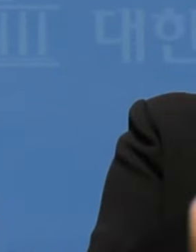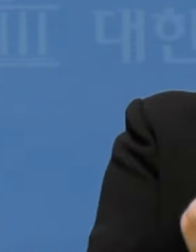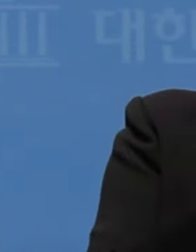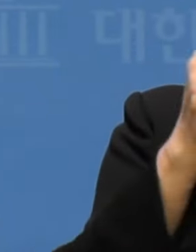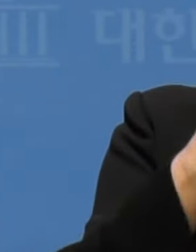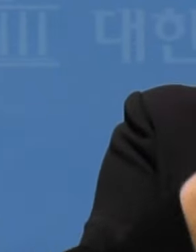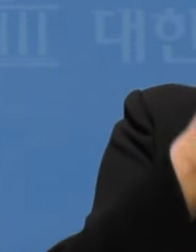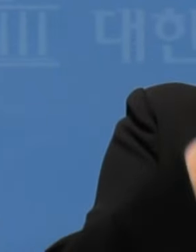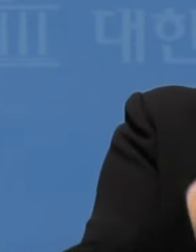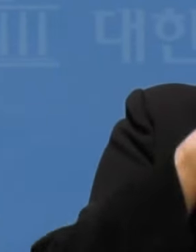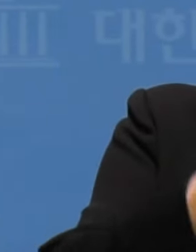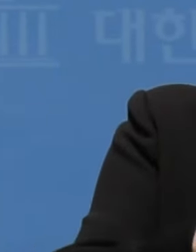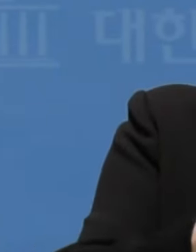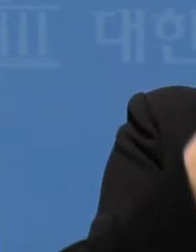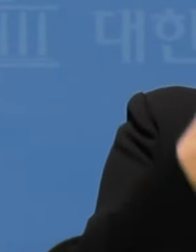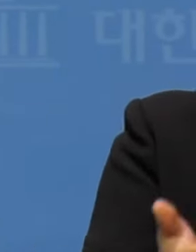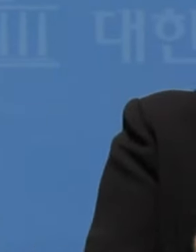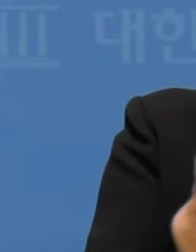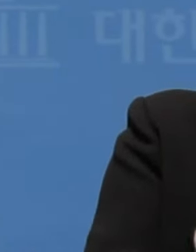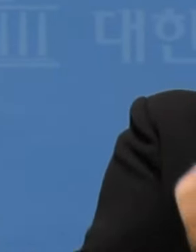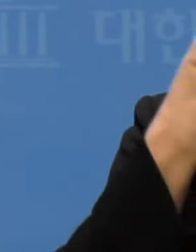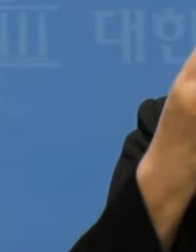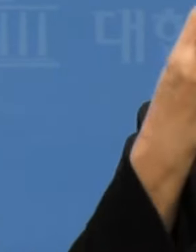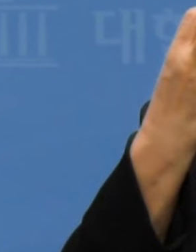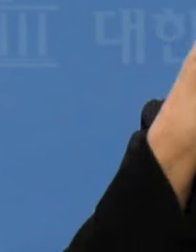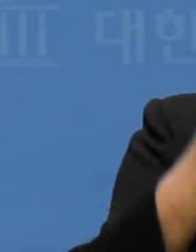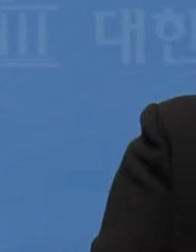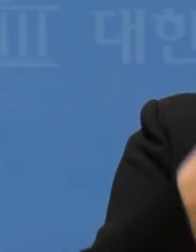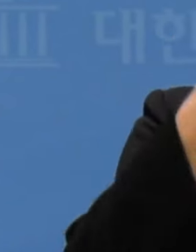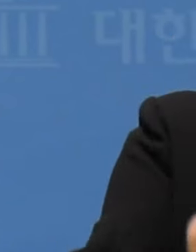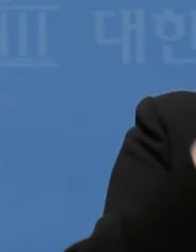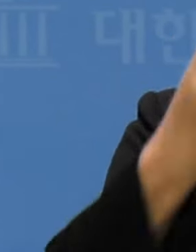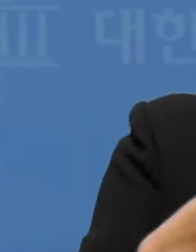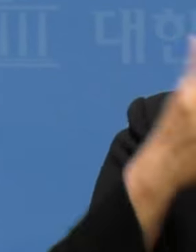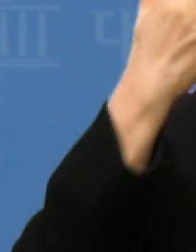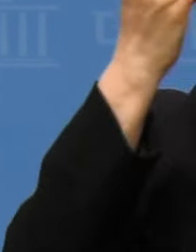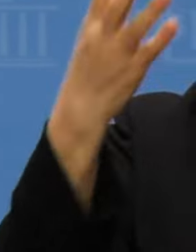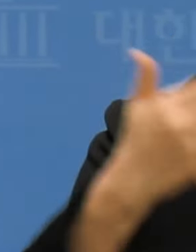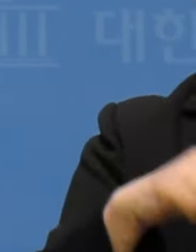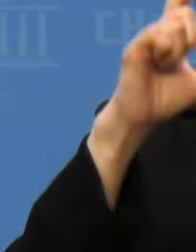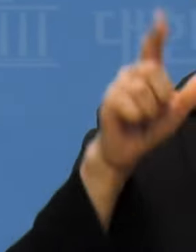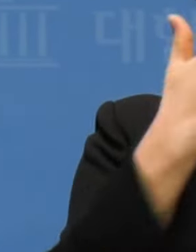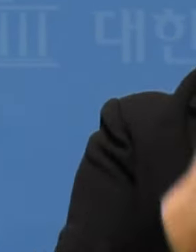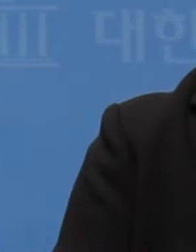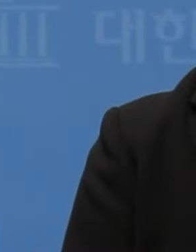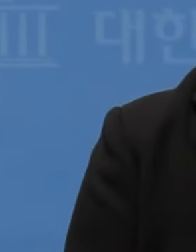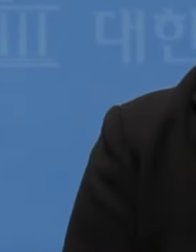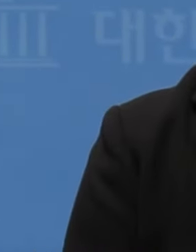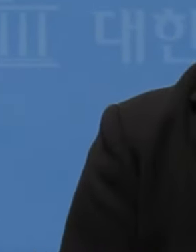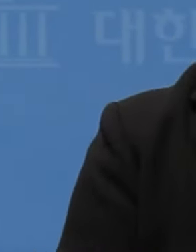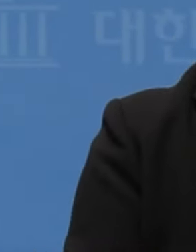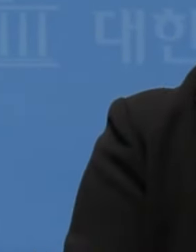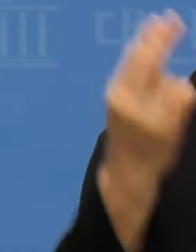간첩죄 가중 처벌이 가능해지면서 최대 33년 9개월의 실형을 선고받을 수 있게 된 것입니다.